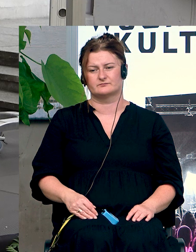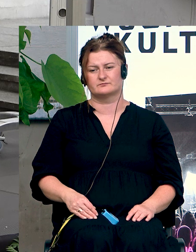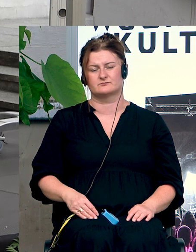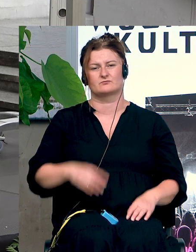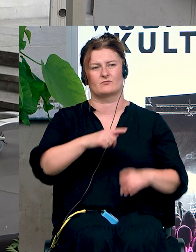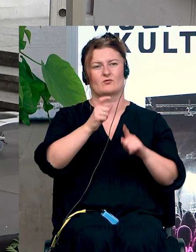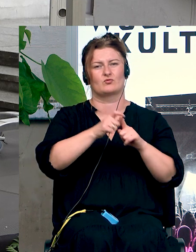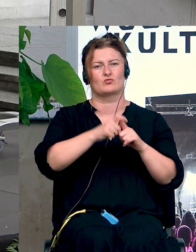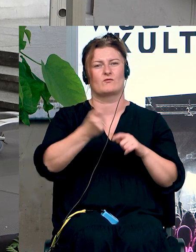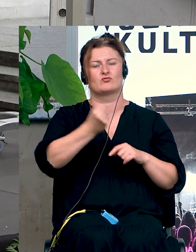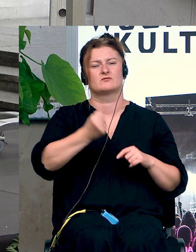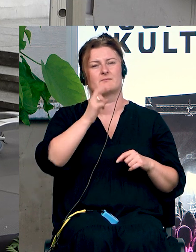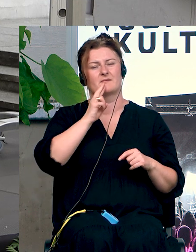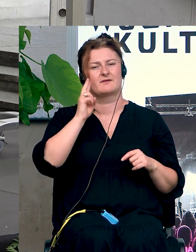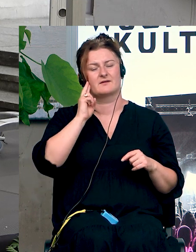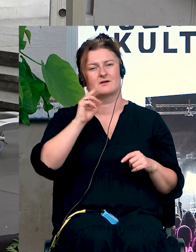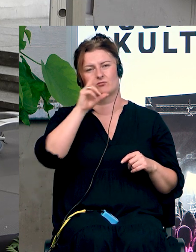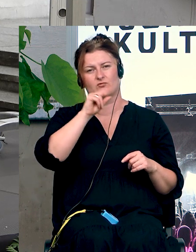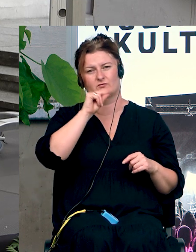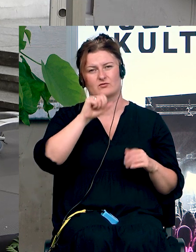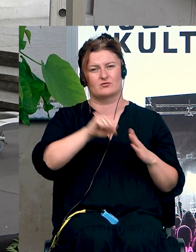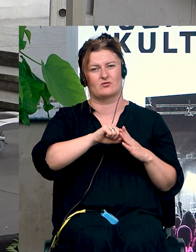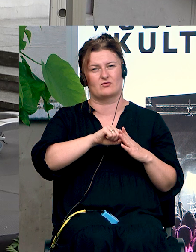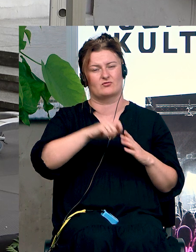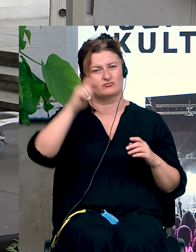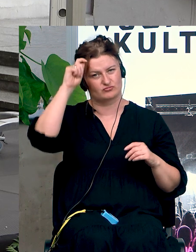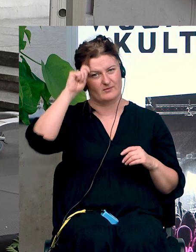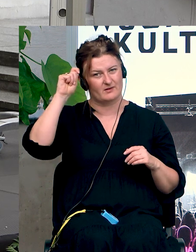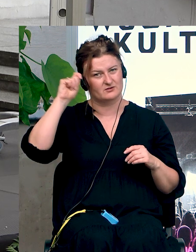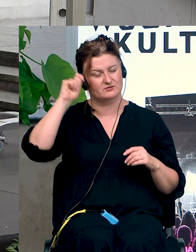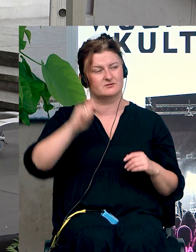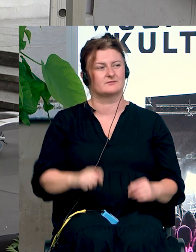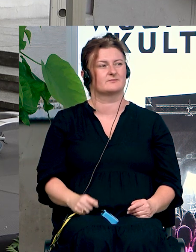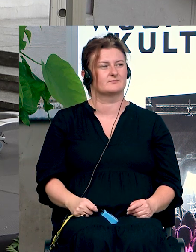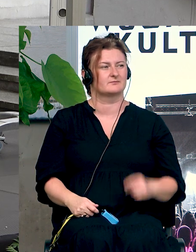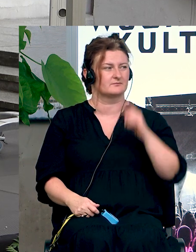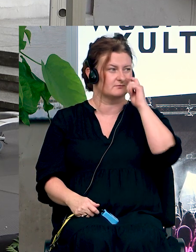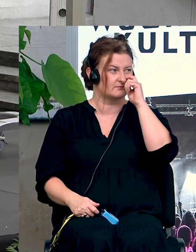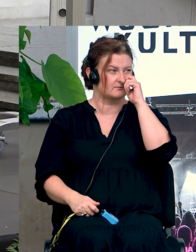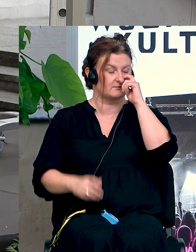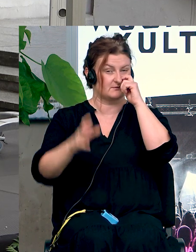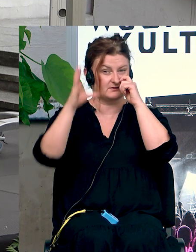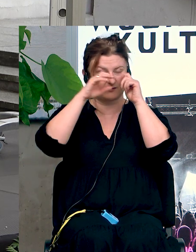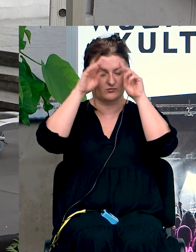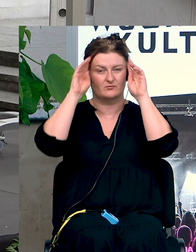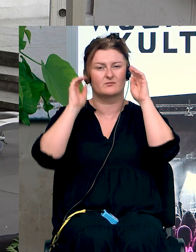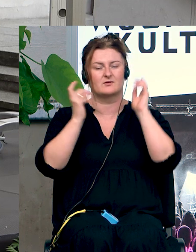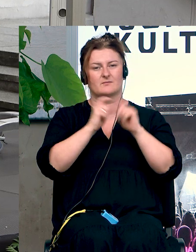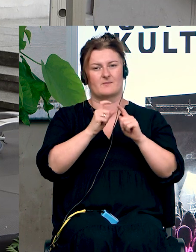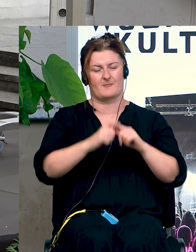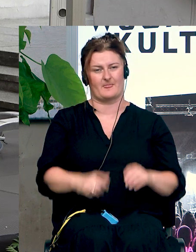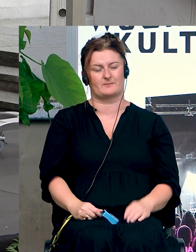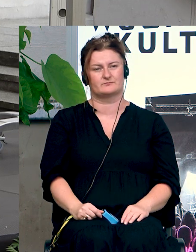którego używa matka, mówiąca do czapeczki, teraz zapomniałem, jakie to słowo jest po polsku, to jakoś, w